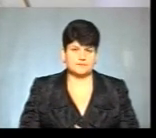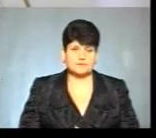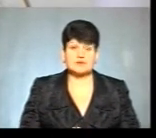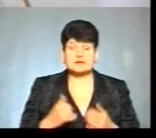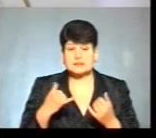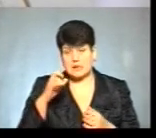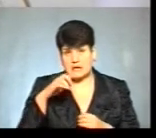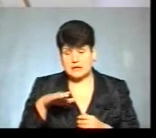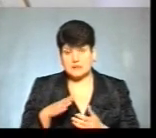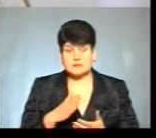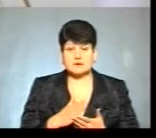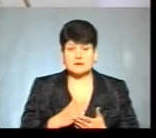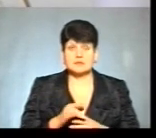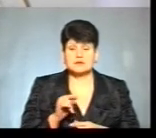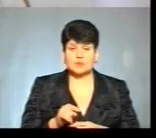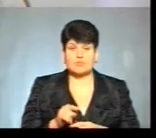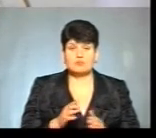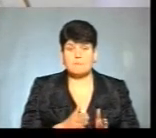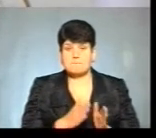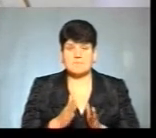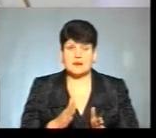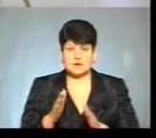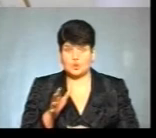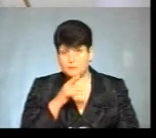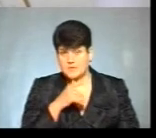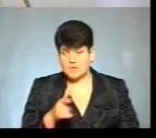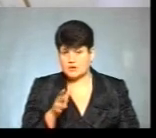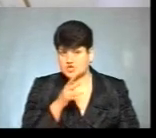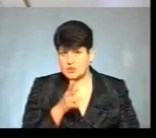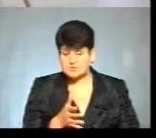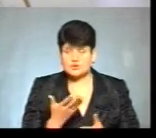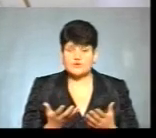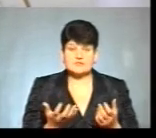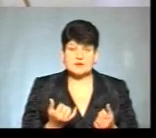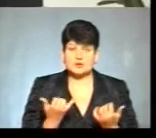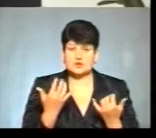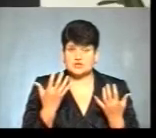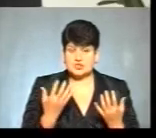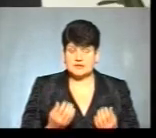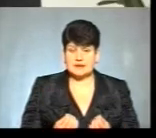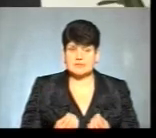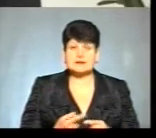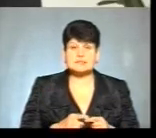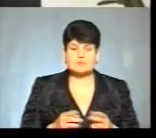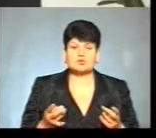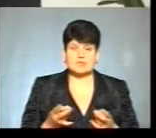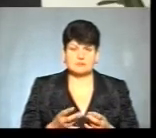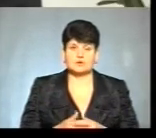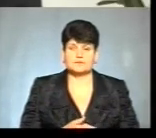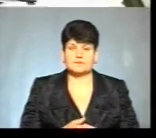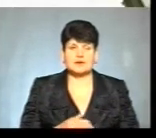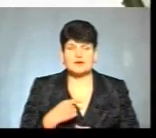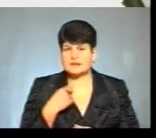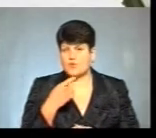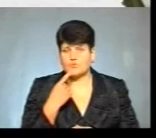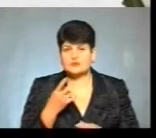країна знаходиться на такому, знаєте, перехідному періоді часу. Якщо взяти на сьогоднішній день, це потрібно. Я не кажу, що